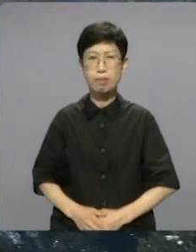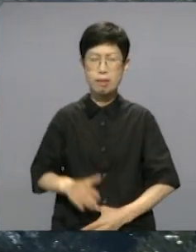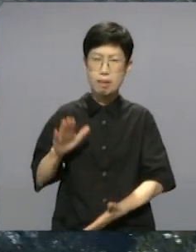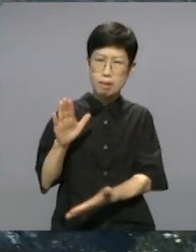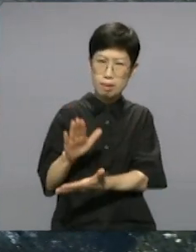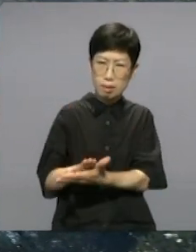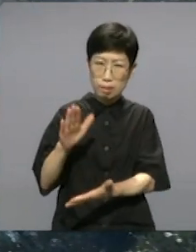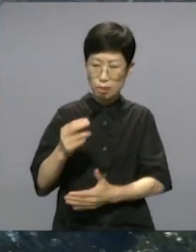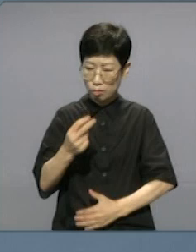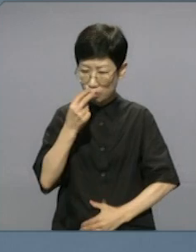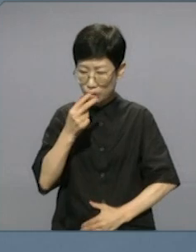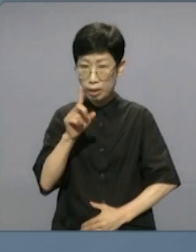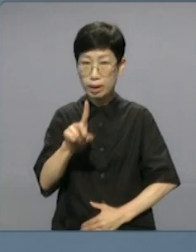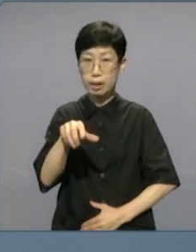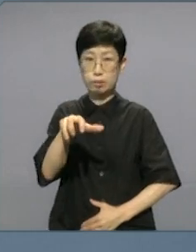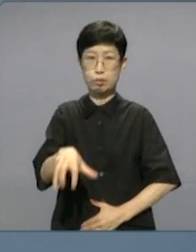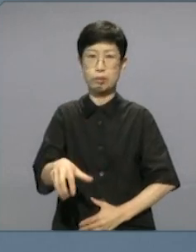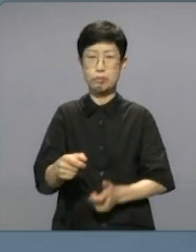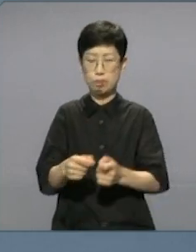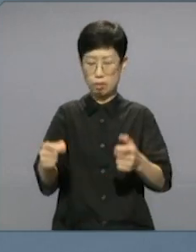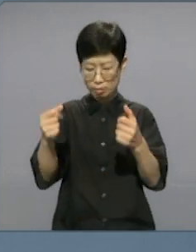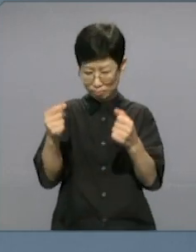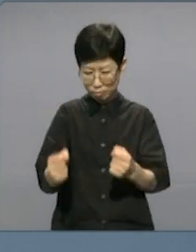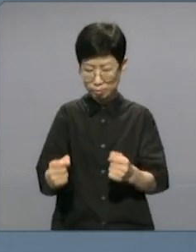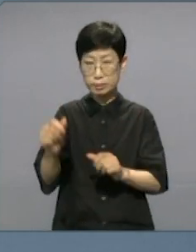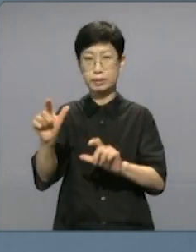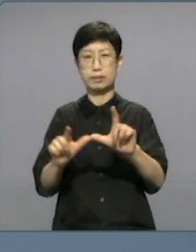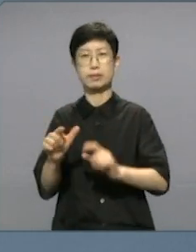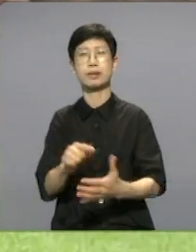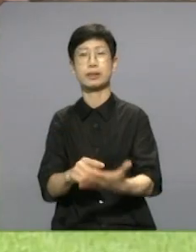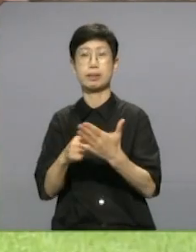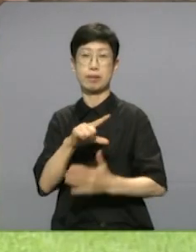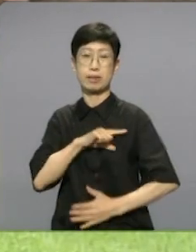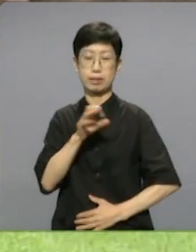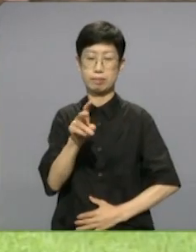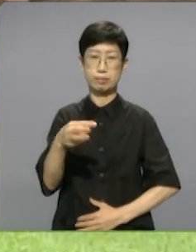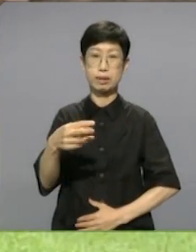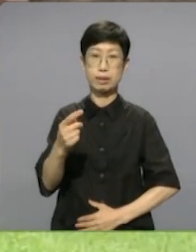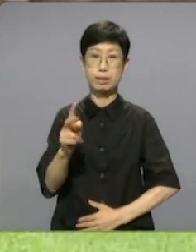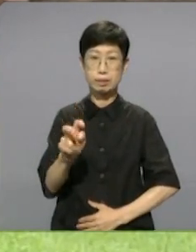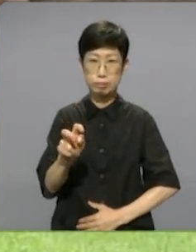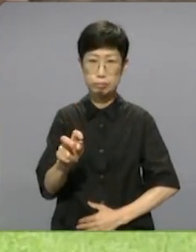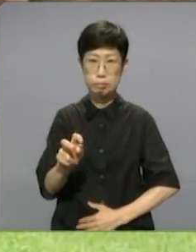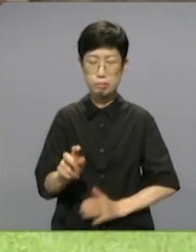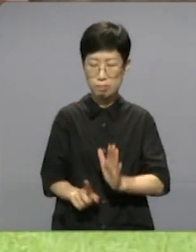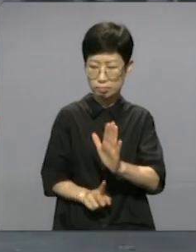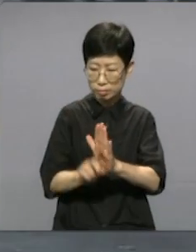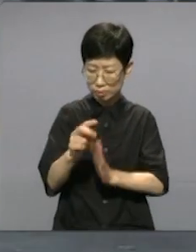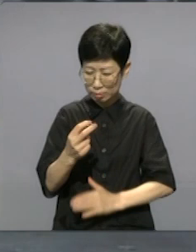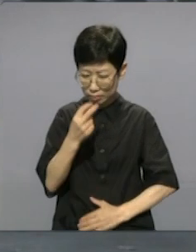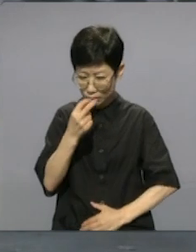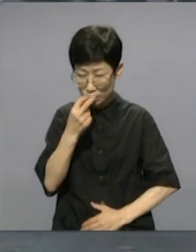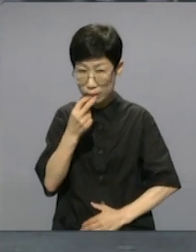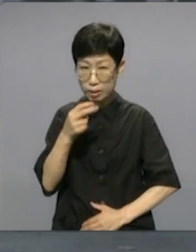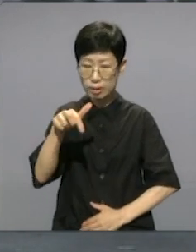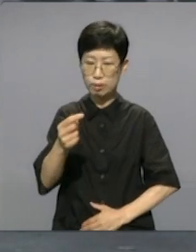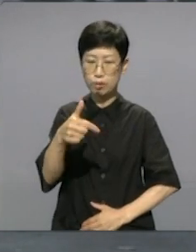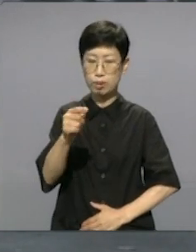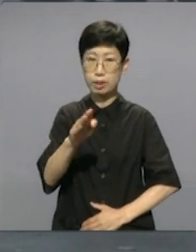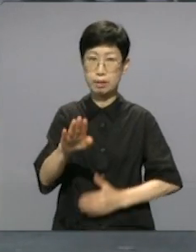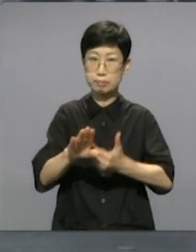한 장소에 오래 머무는 열돔 현상을 보이고 있습니다. 열돔은 고온의 공기 덩어리가 고기압 대기층 아래